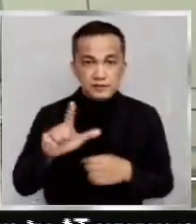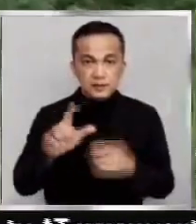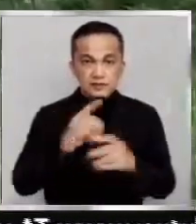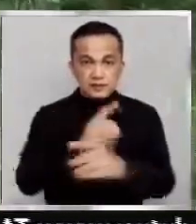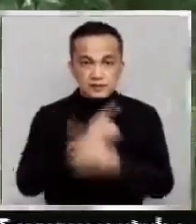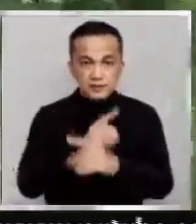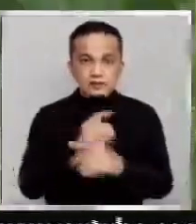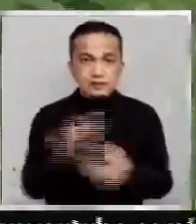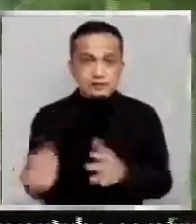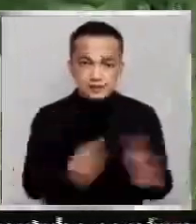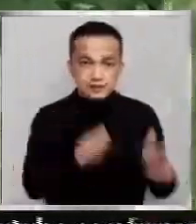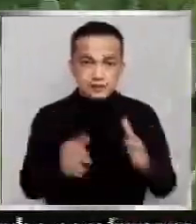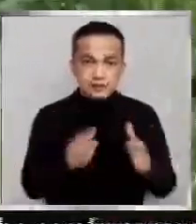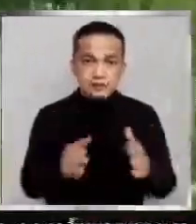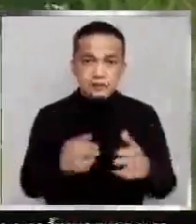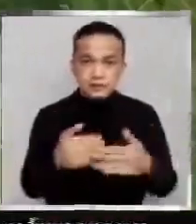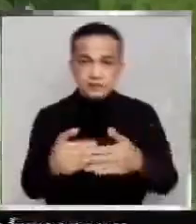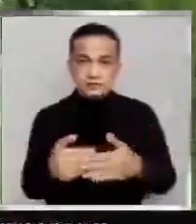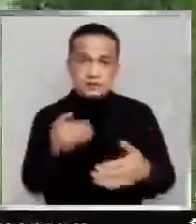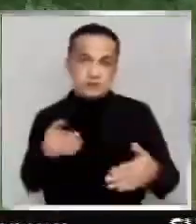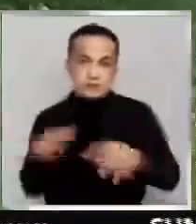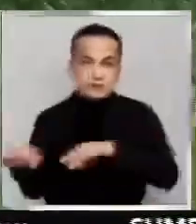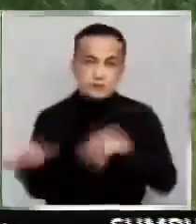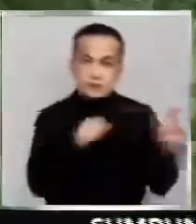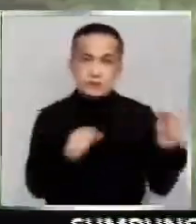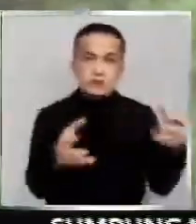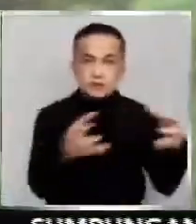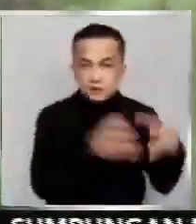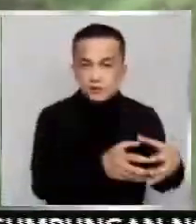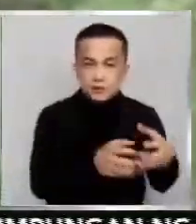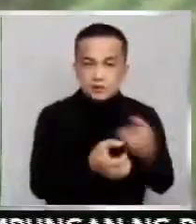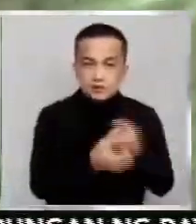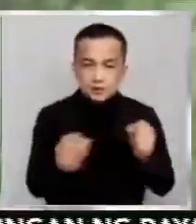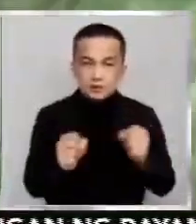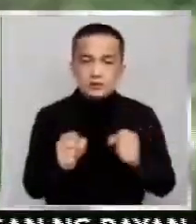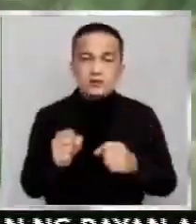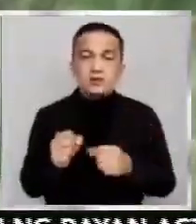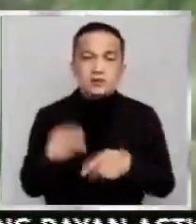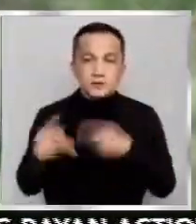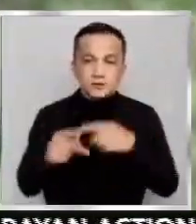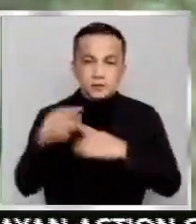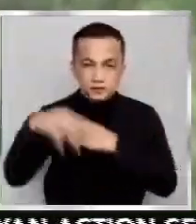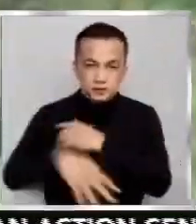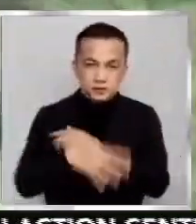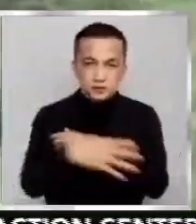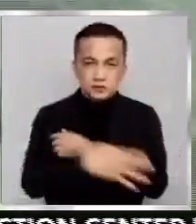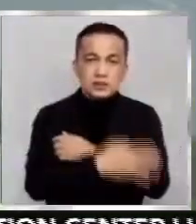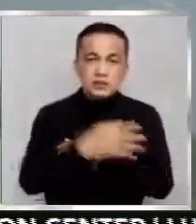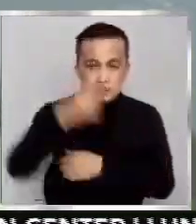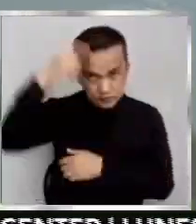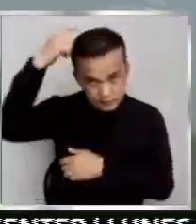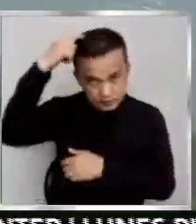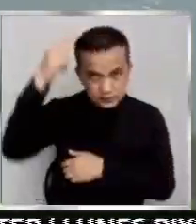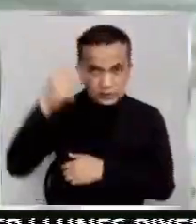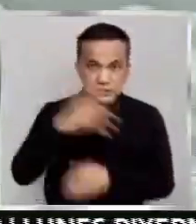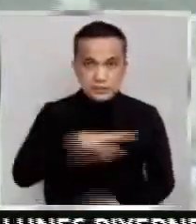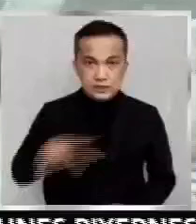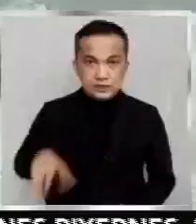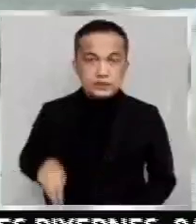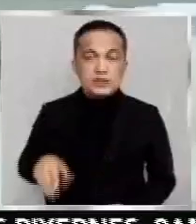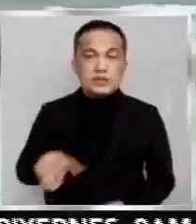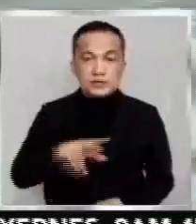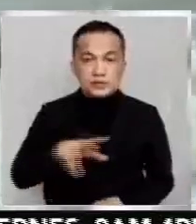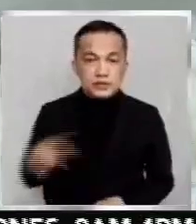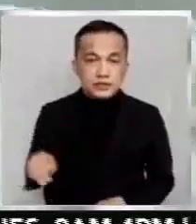posibleng preemptive evacuation ng mga residente ng mga coastal towns sa mga lalawigan ng Batanes at Cagayan. May mga nakahanda na ring relief goods